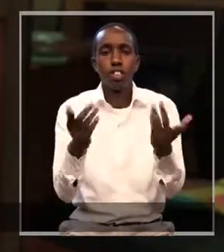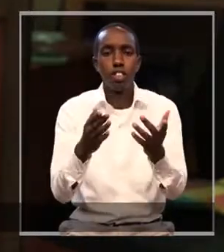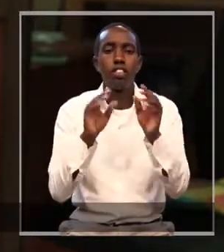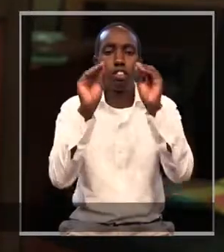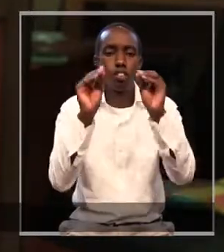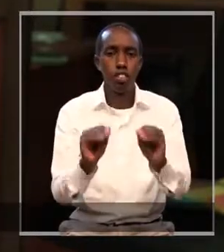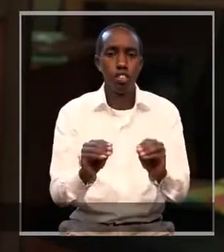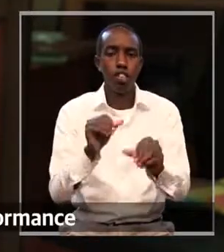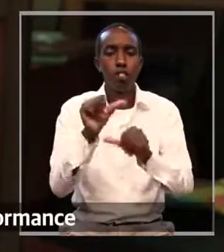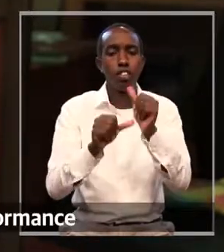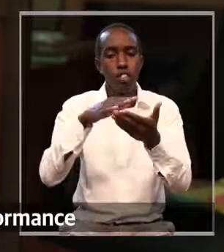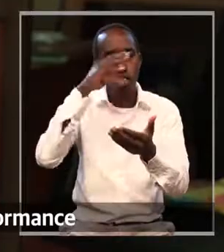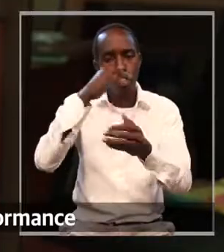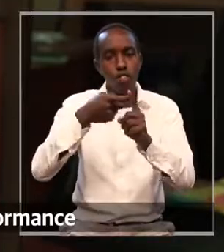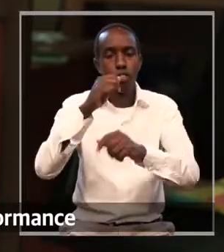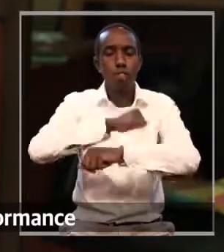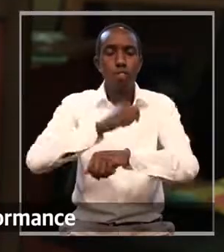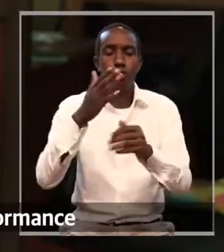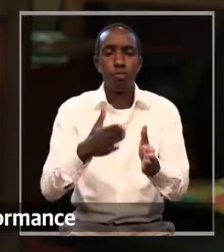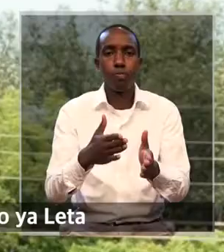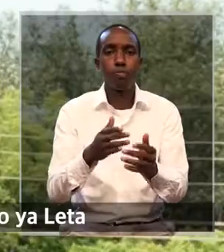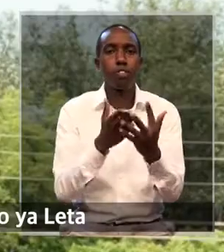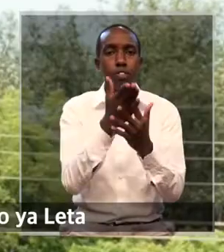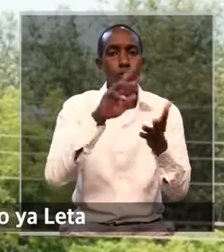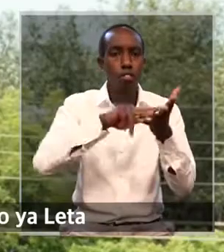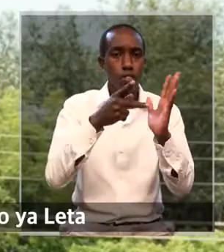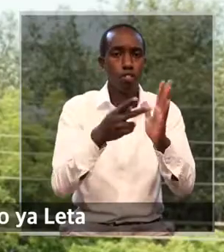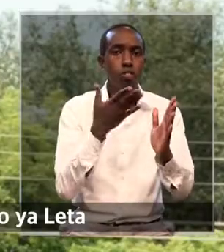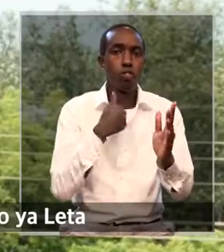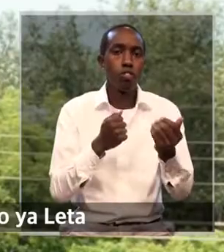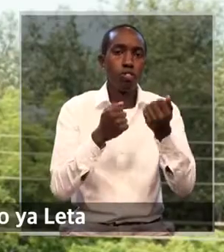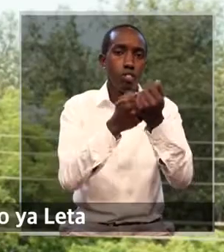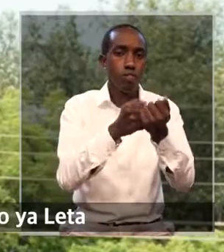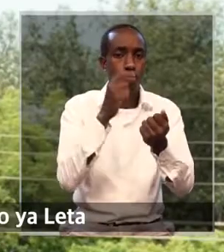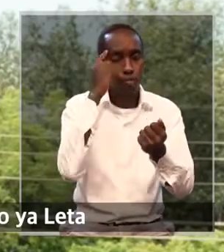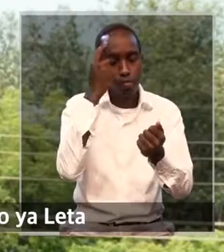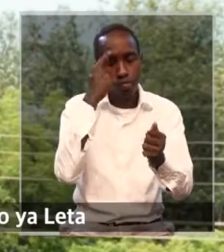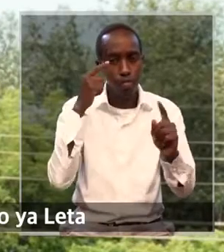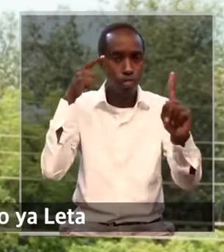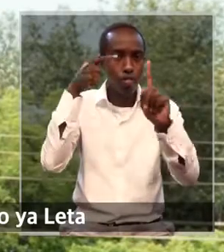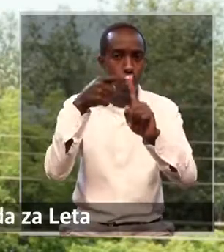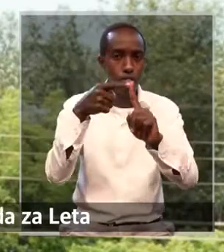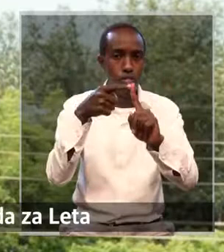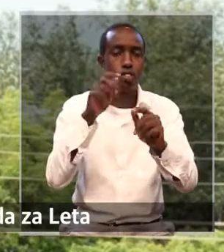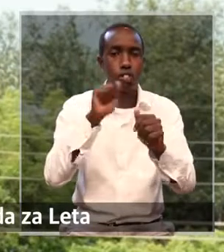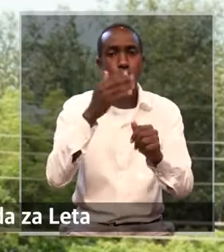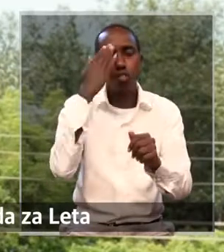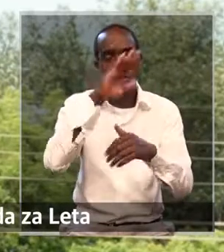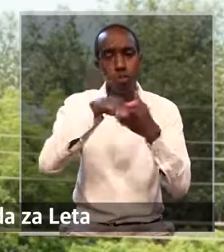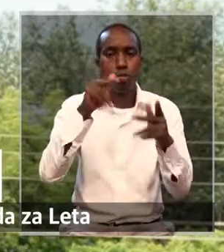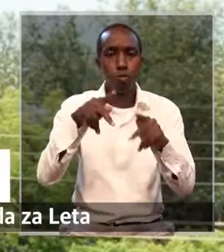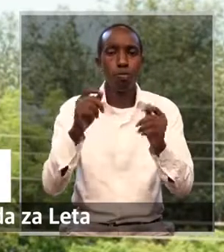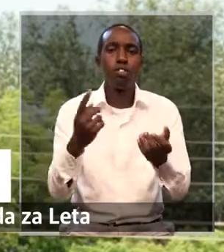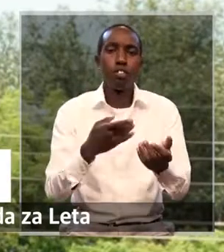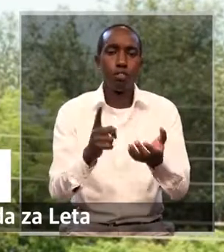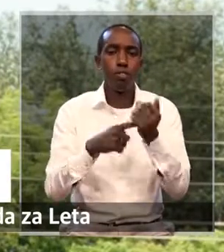ihuriye n'imyigishirize n'imyigire y'umunyeshuri. Through Inspired, we wanted to support the government's ambition to ensure that all